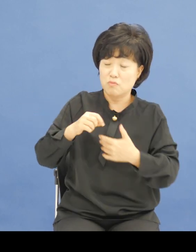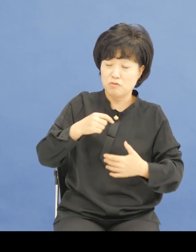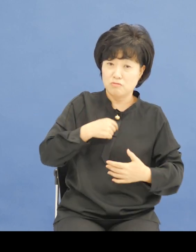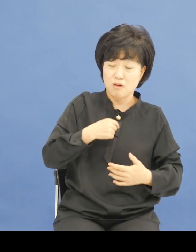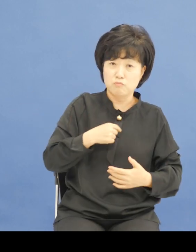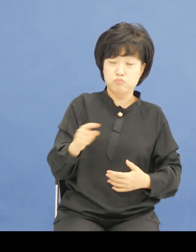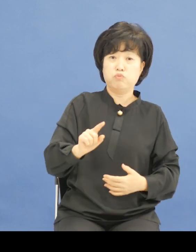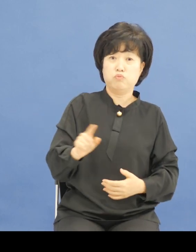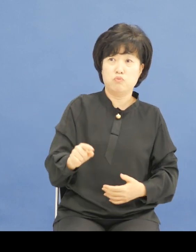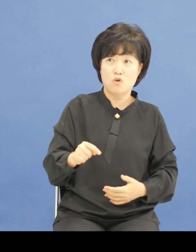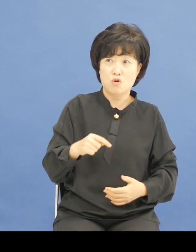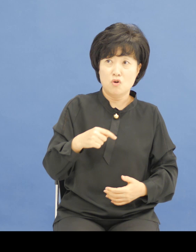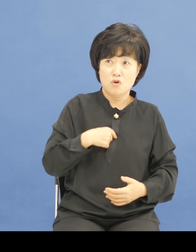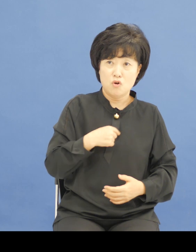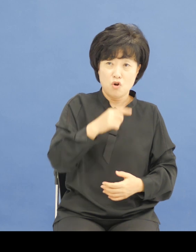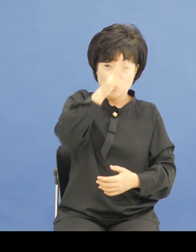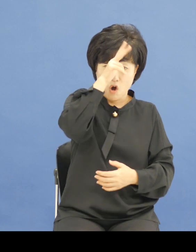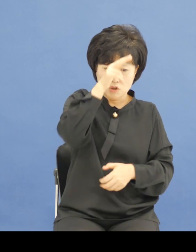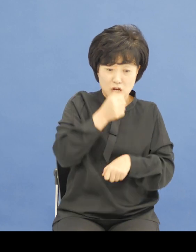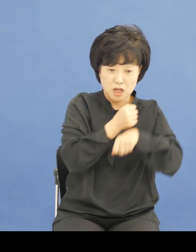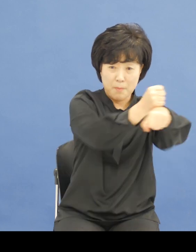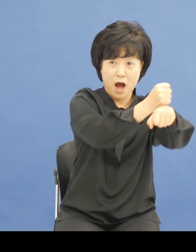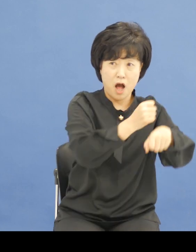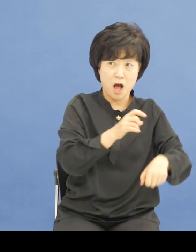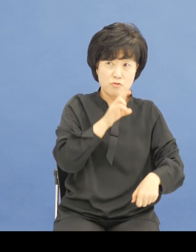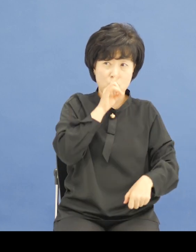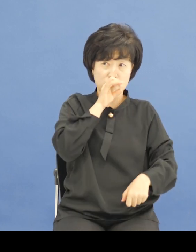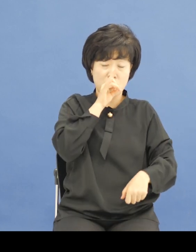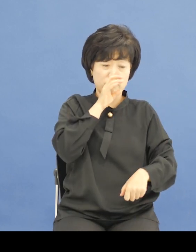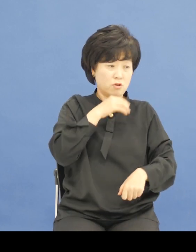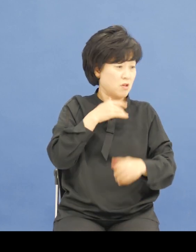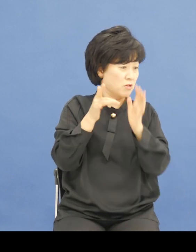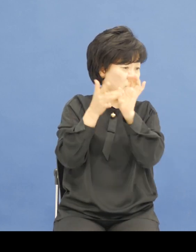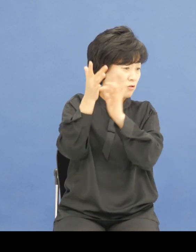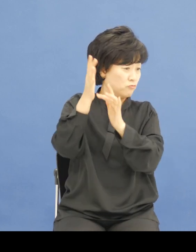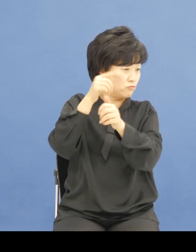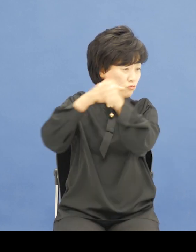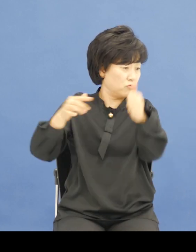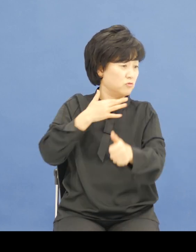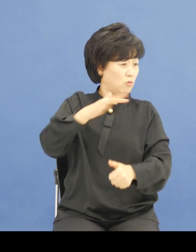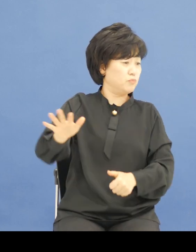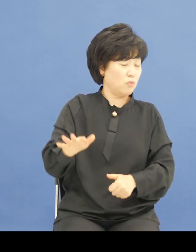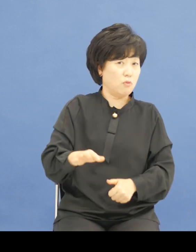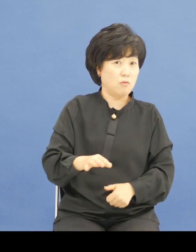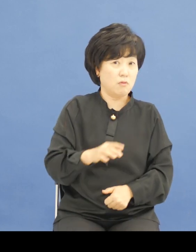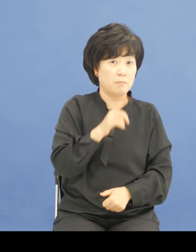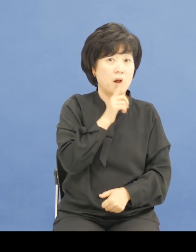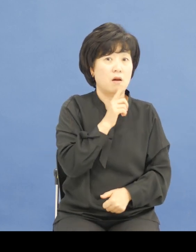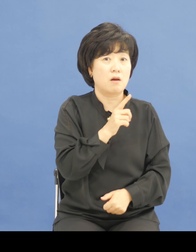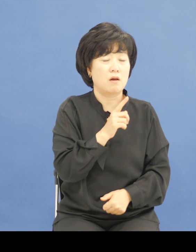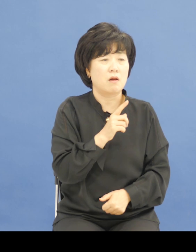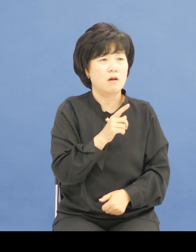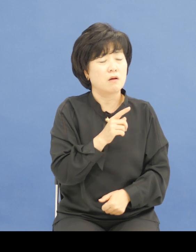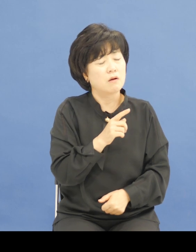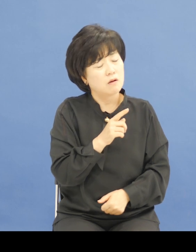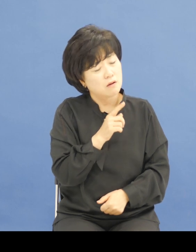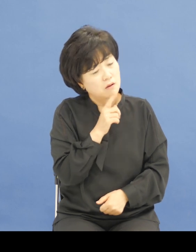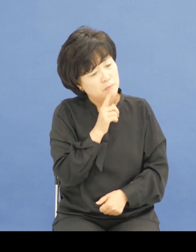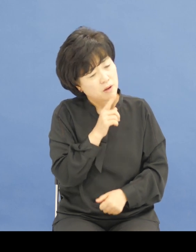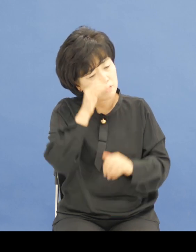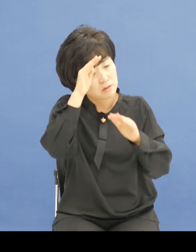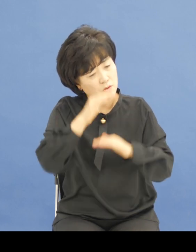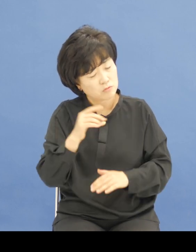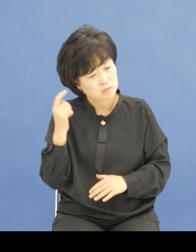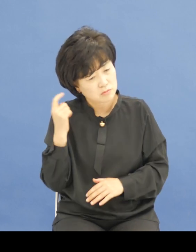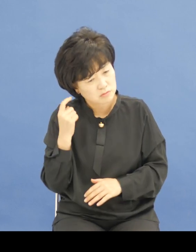이게 도대체 무슨 의미인가 가슴이 답답하더라고. 예수는 너희들이 죽여놓고 왜 우리 보고 죽였다고냐.